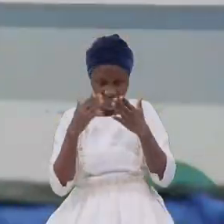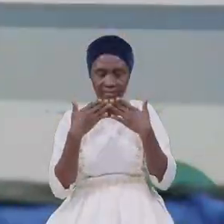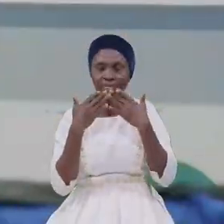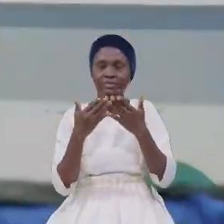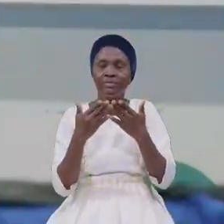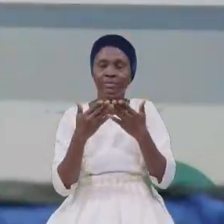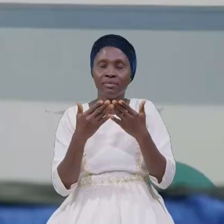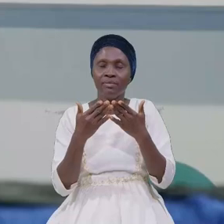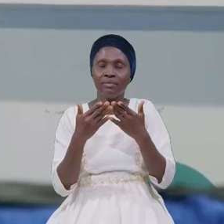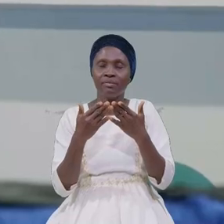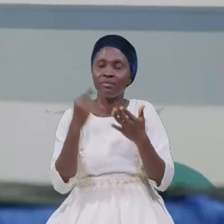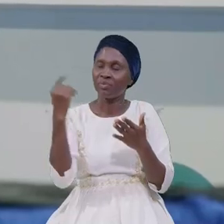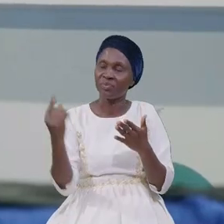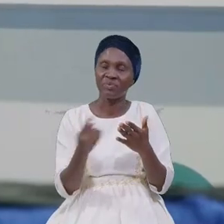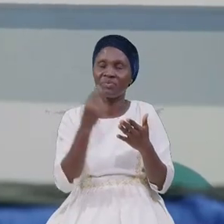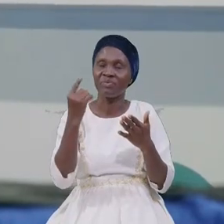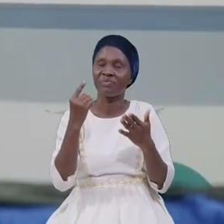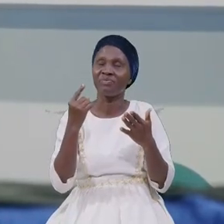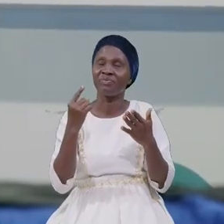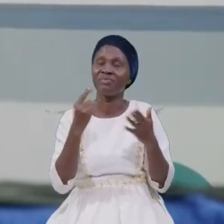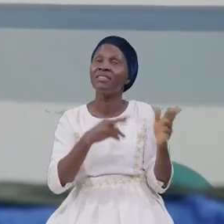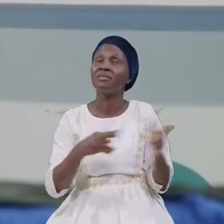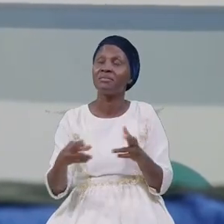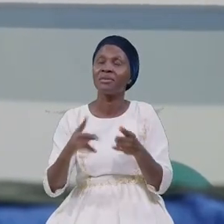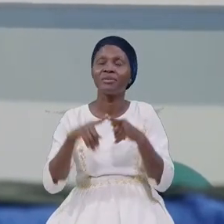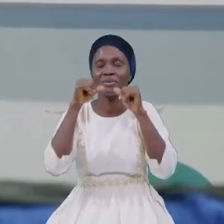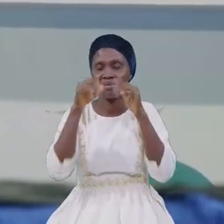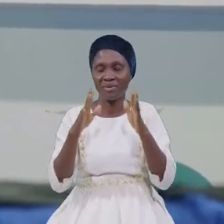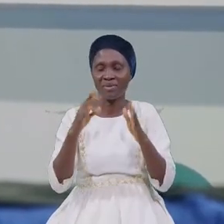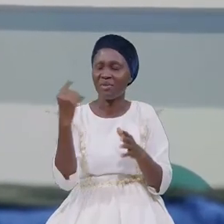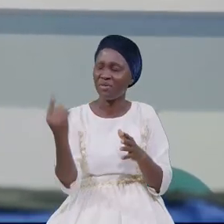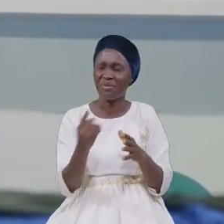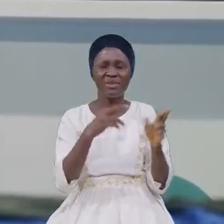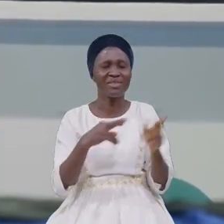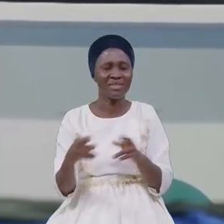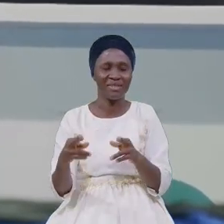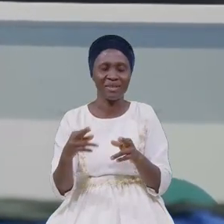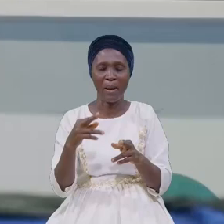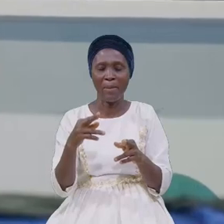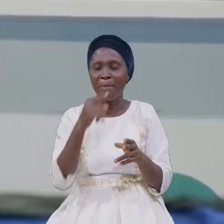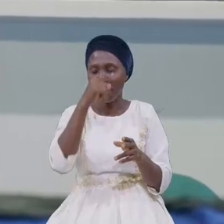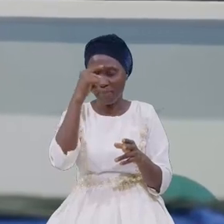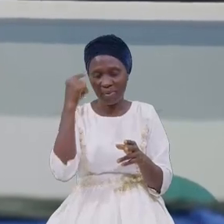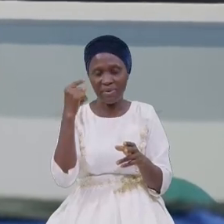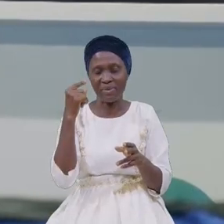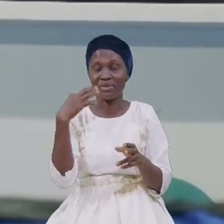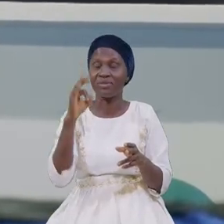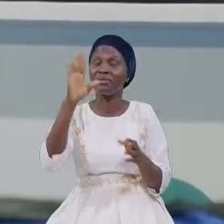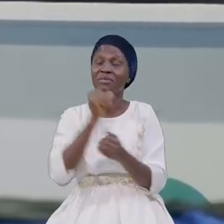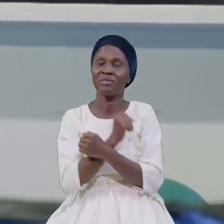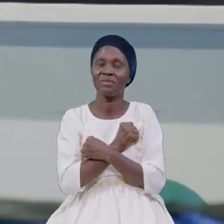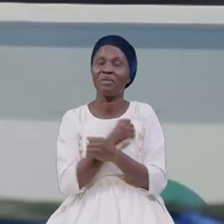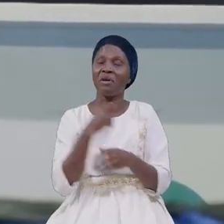merci. Toujours tu es prêt à bénir. Tu es prêt parce que tu aimes. Chaque fois prêt